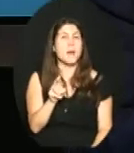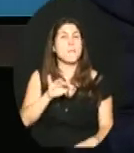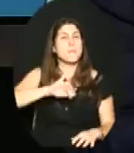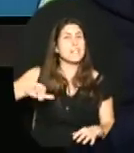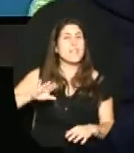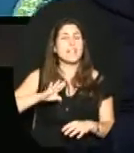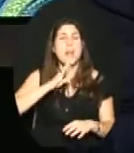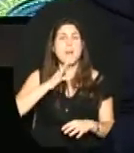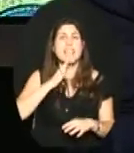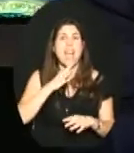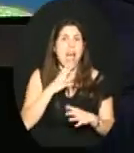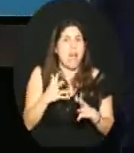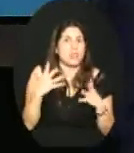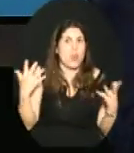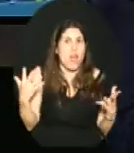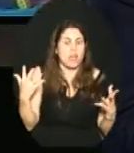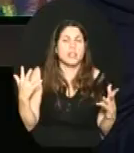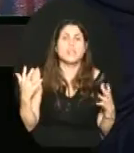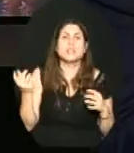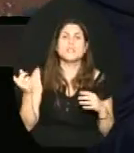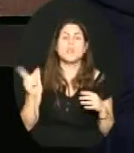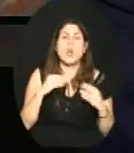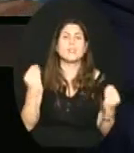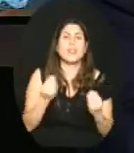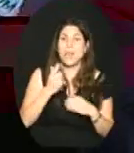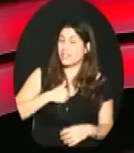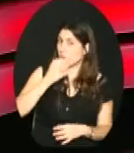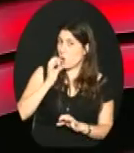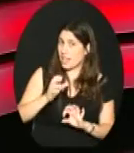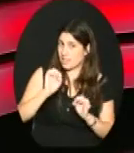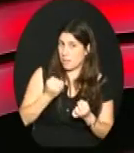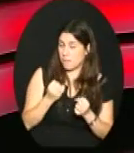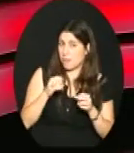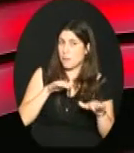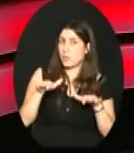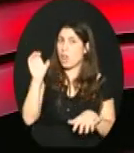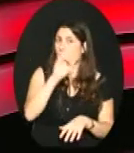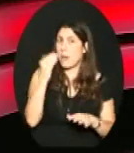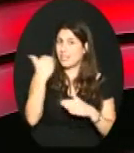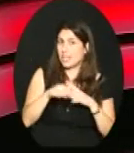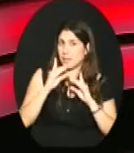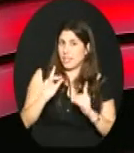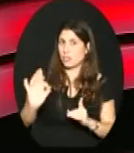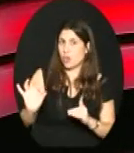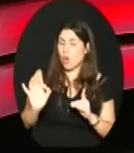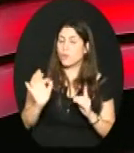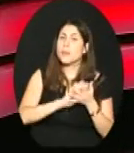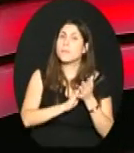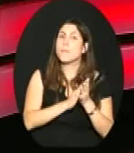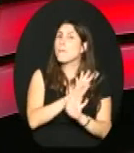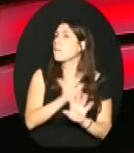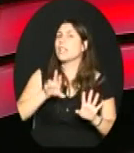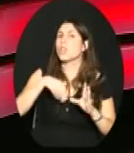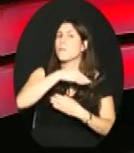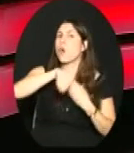החמאסית ג'יהדיסטית בנפרד מאשר כל שאר הג'יהדיסטים. אבל אני שואלת אם ממשל אובמה יסיים את דרכו מבלי שהוא יהיה מעורב